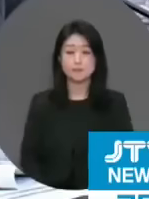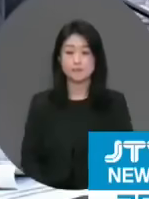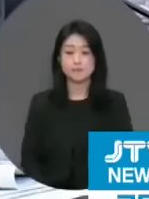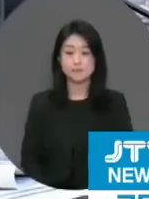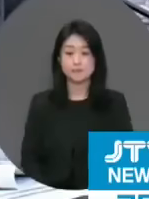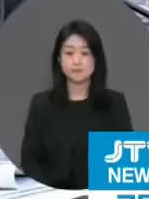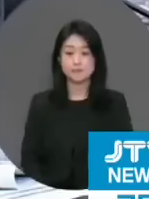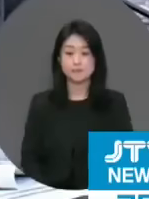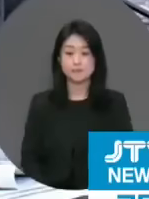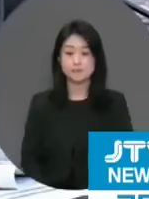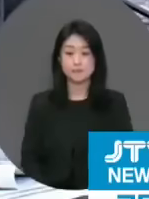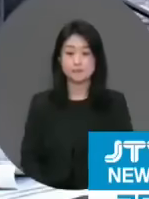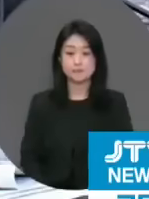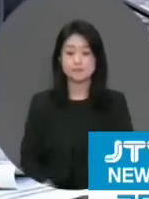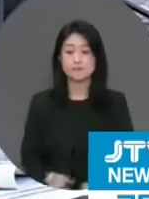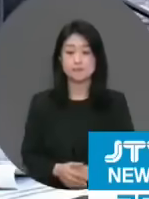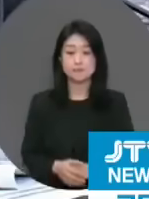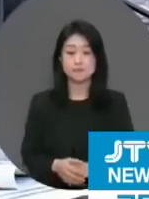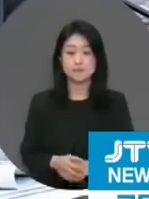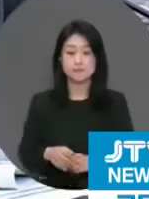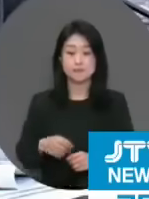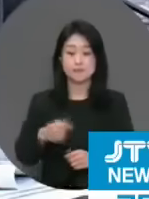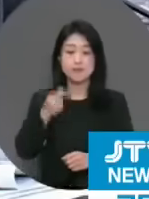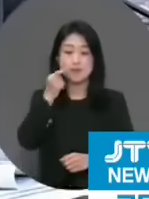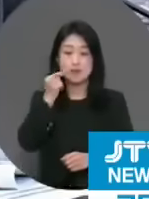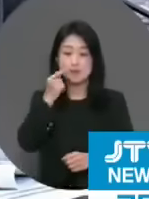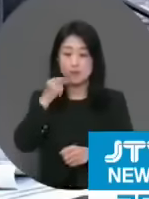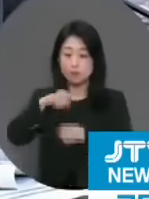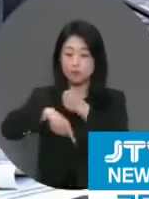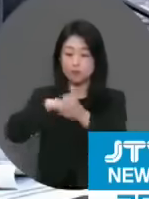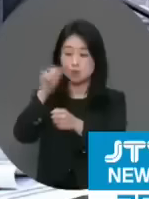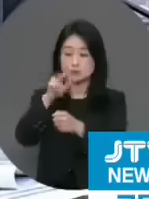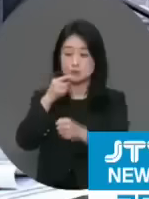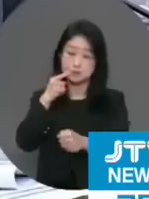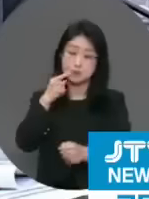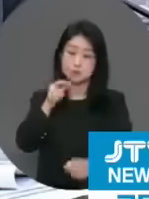오염 처리수라고 앵커 멘트로 나가셨던 분이고요.